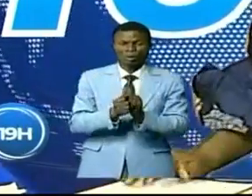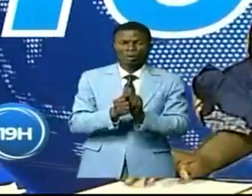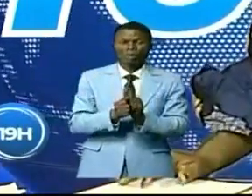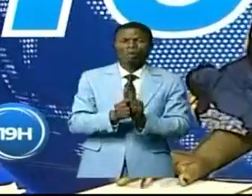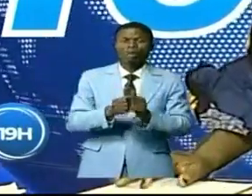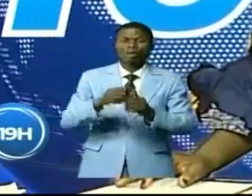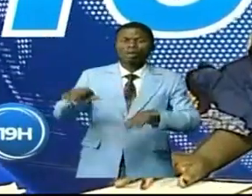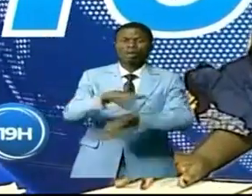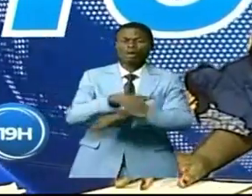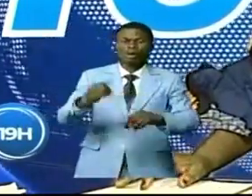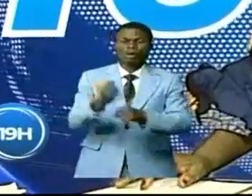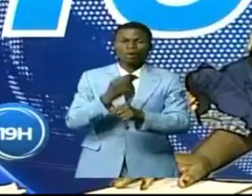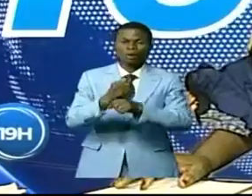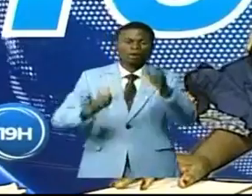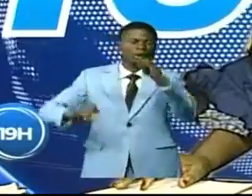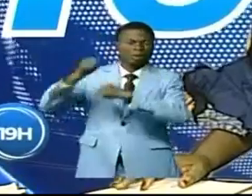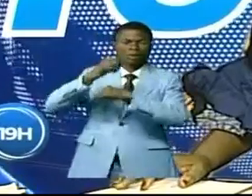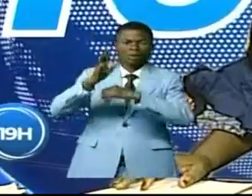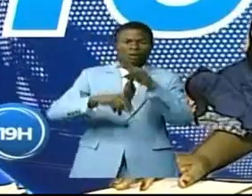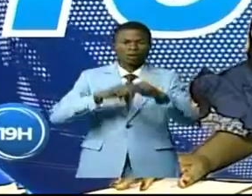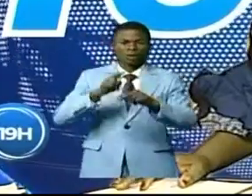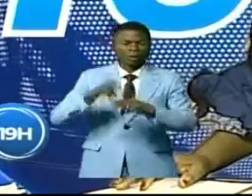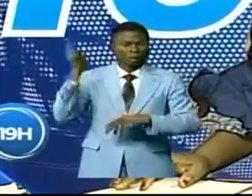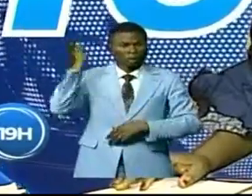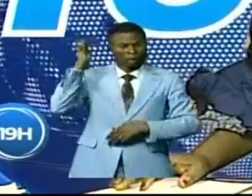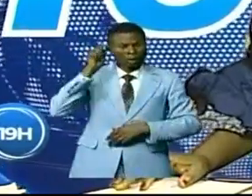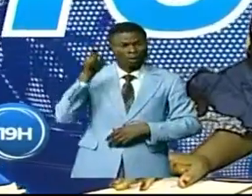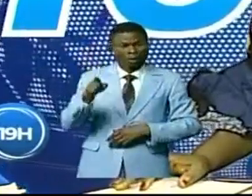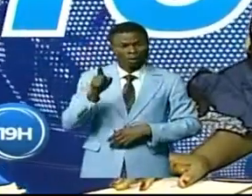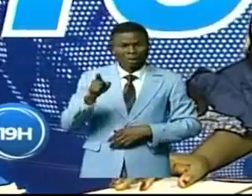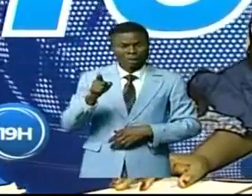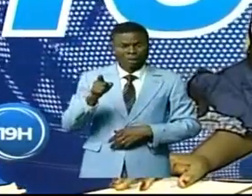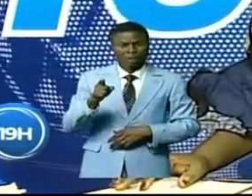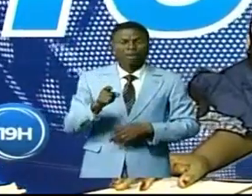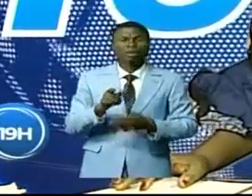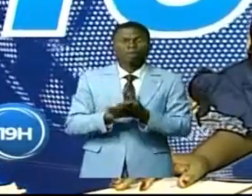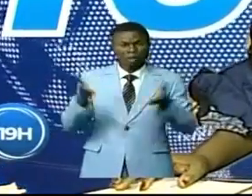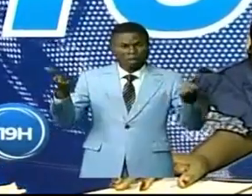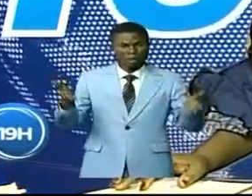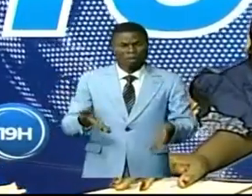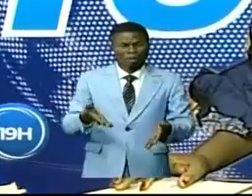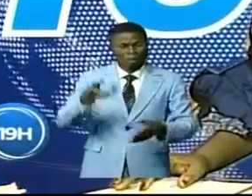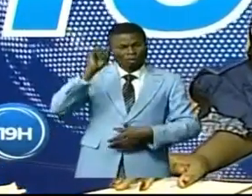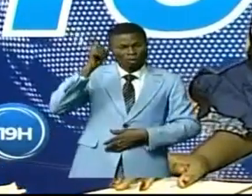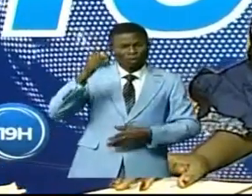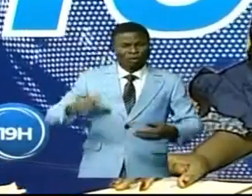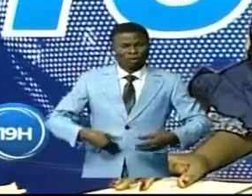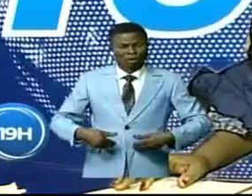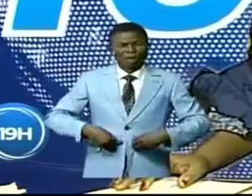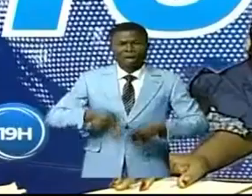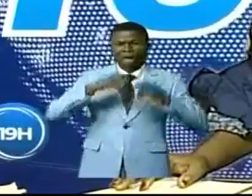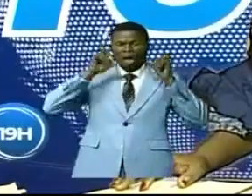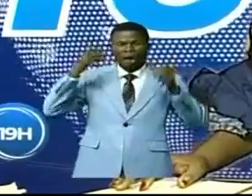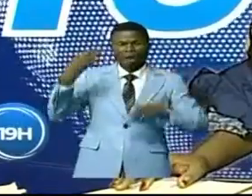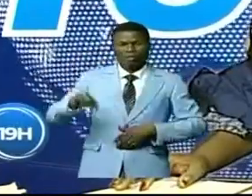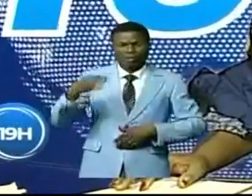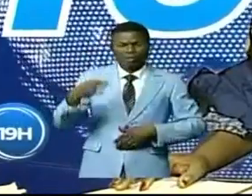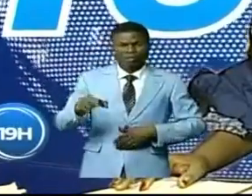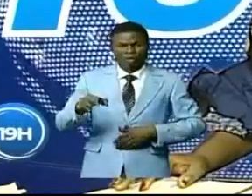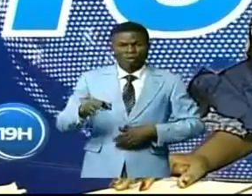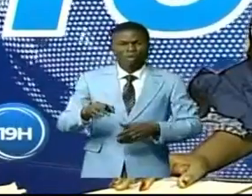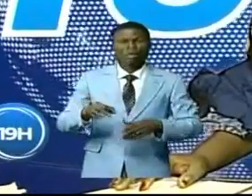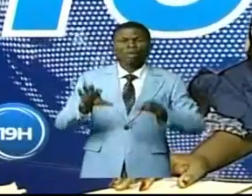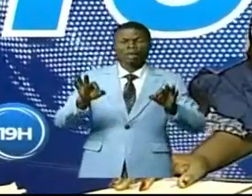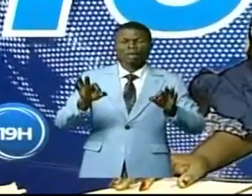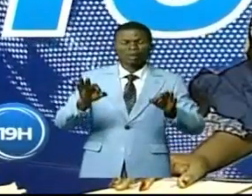aux fonctions de souveraineté nationale. Le professeur Noël Tchani Mwadiamvita était l'invité de jeunes francophones de la colline fertile